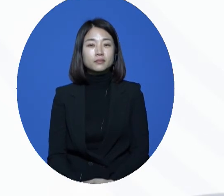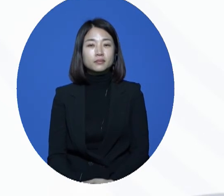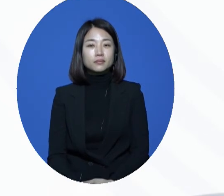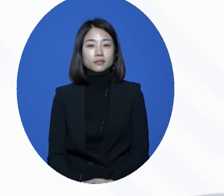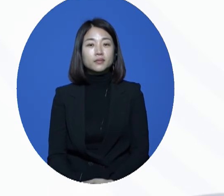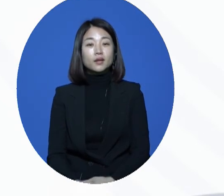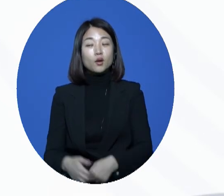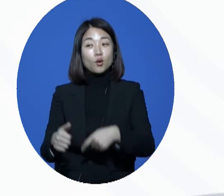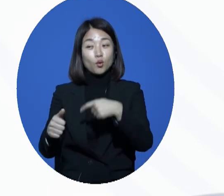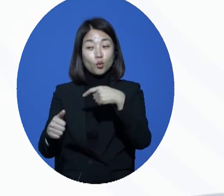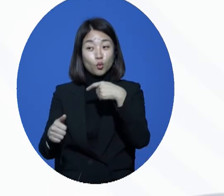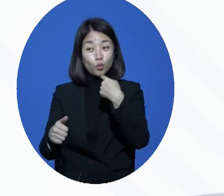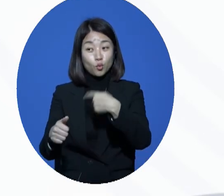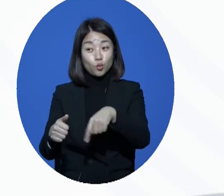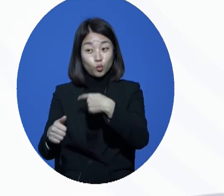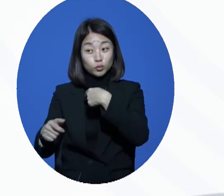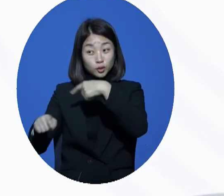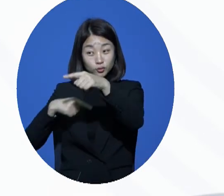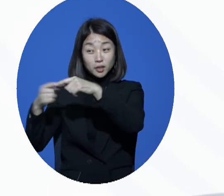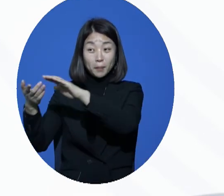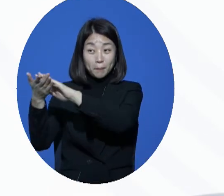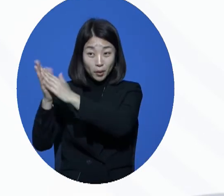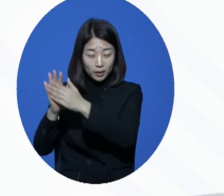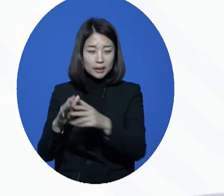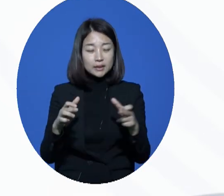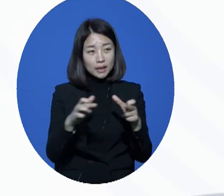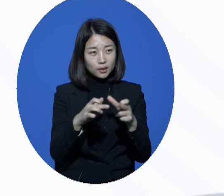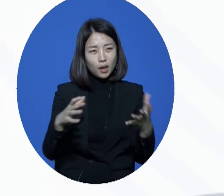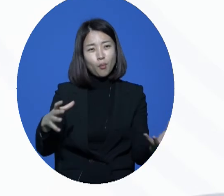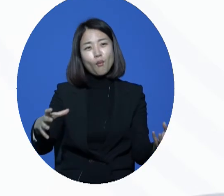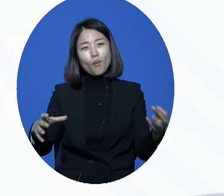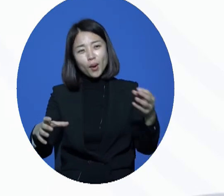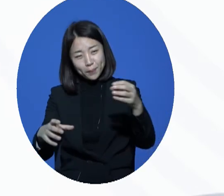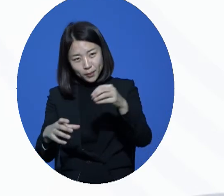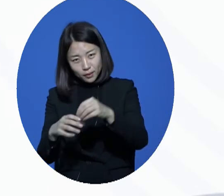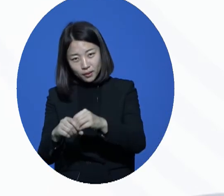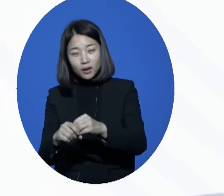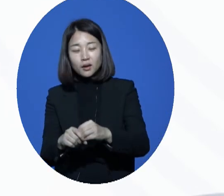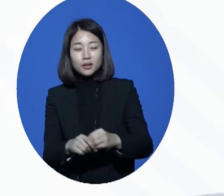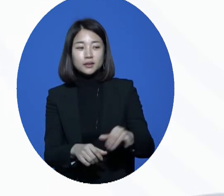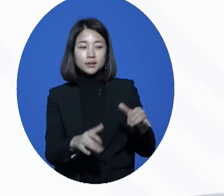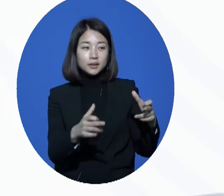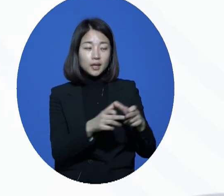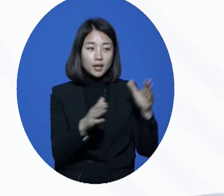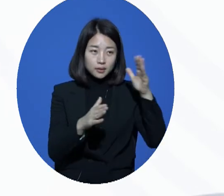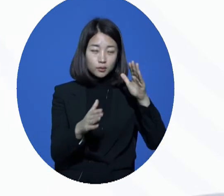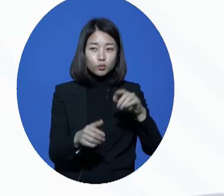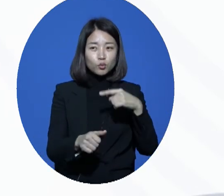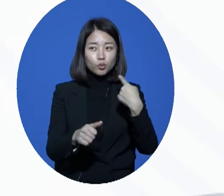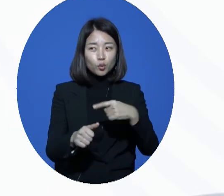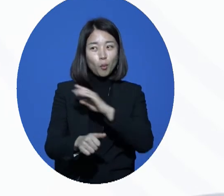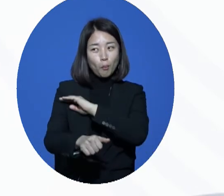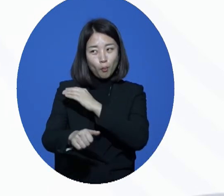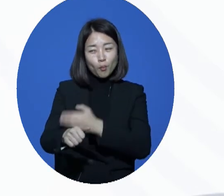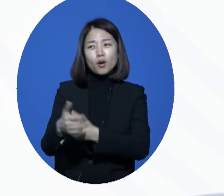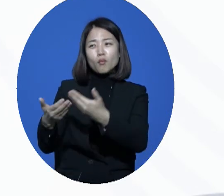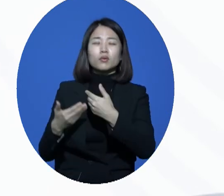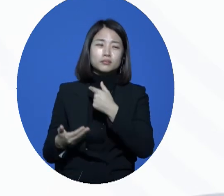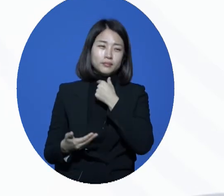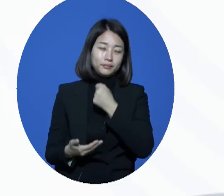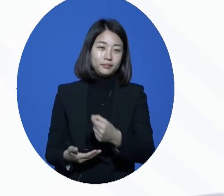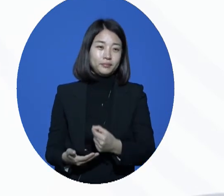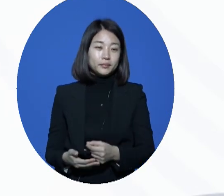교육정책의 담론이지만 계속 고민하면서 장애 학생의 교육권이 보장받을 수 있도록 열심히